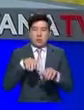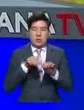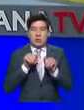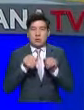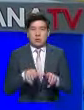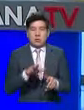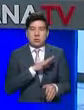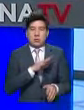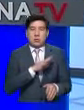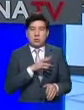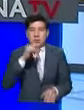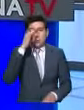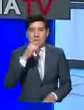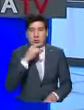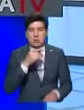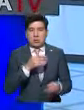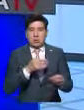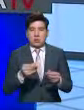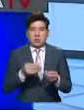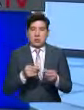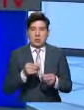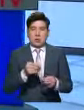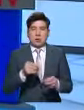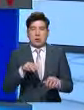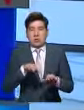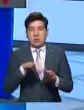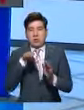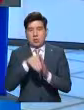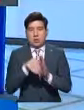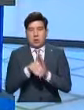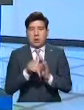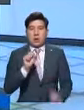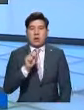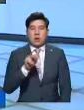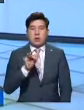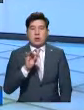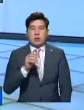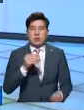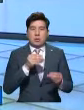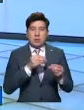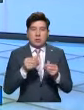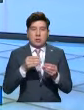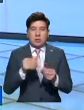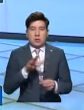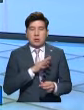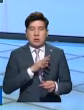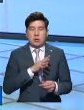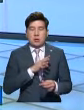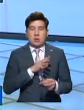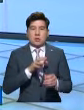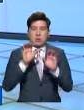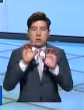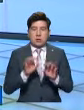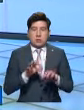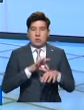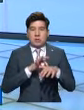қазе тұтатын шөпті бұл тізімге енгізуін құрамындағы психотропты алкалоидпен түсіндірген. Оның тұқымын заңсыз таратқан және